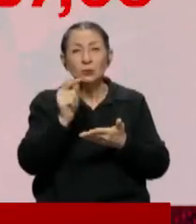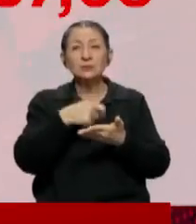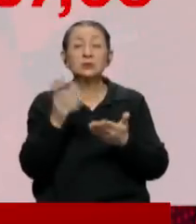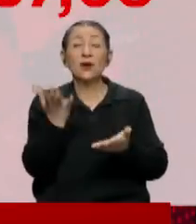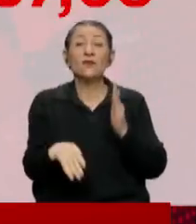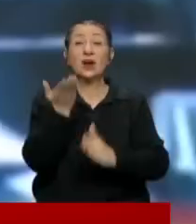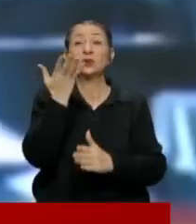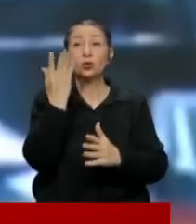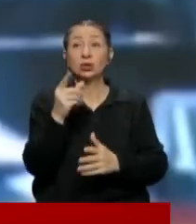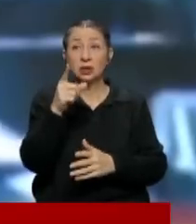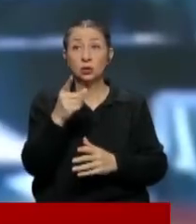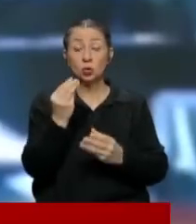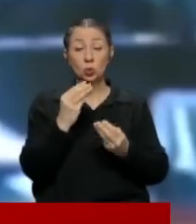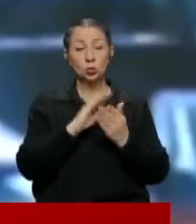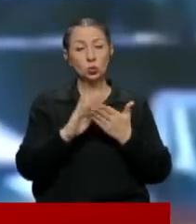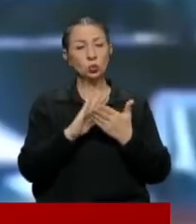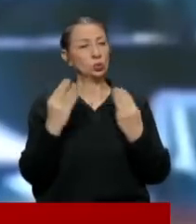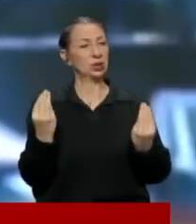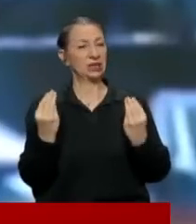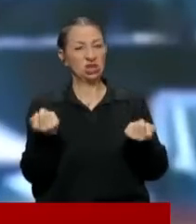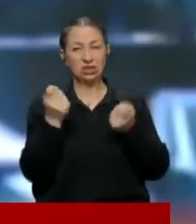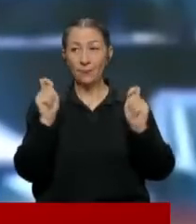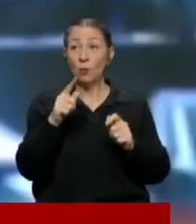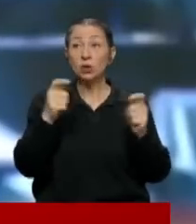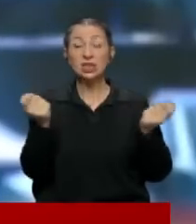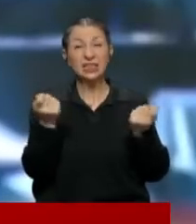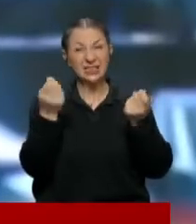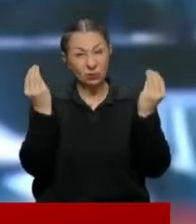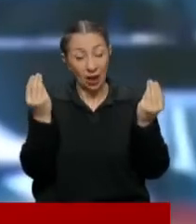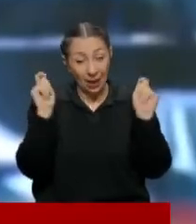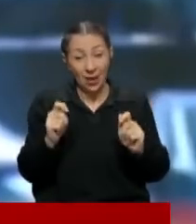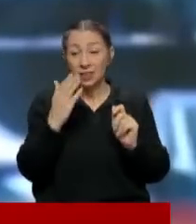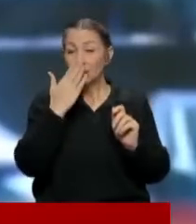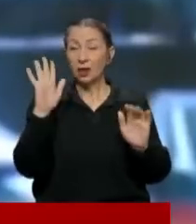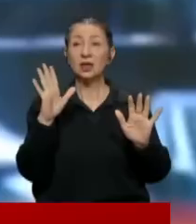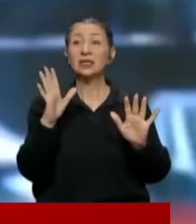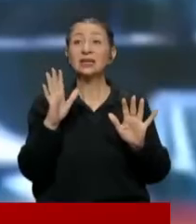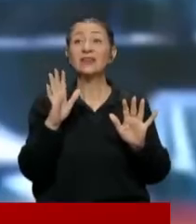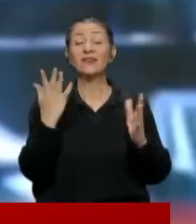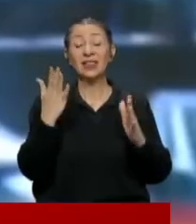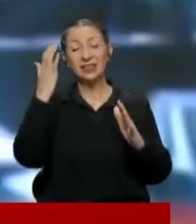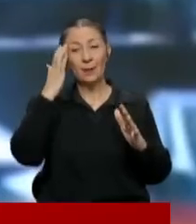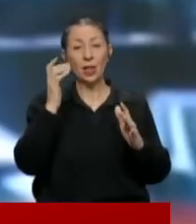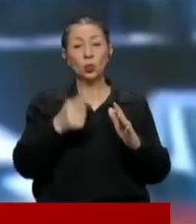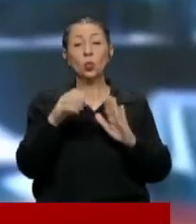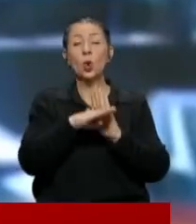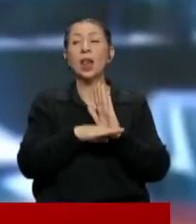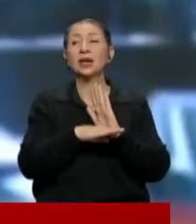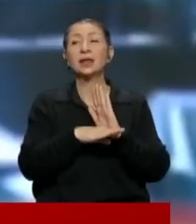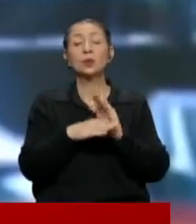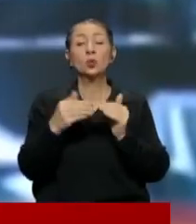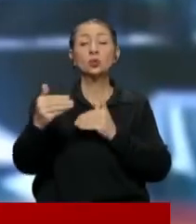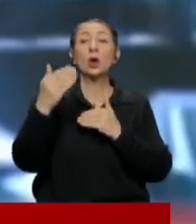fazlasına denk gelecekti çok düzgün işler yapan bunu yaparken de hiçbir şekilde şeffaflıkta ve temel kurallardan da